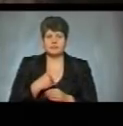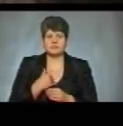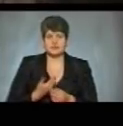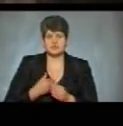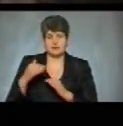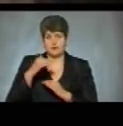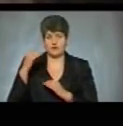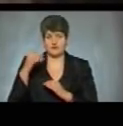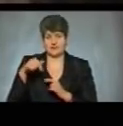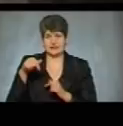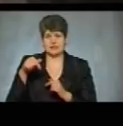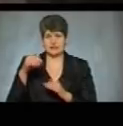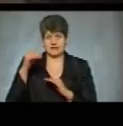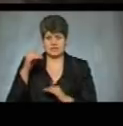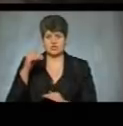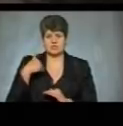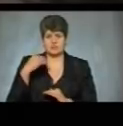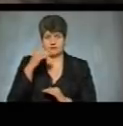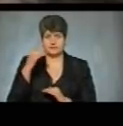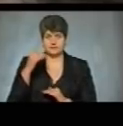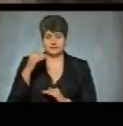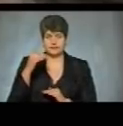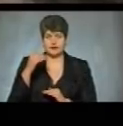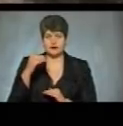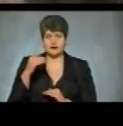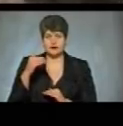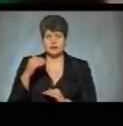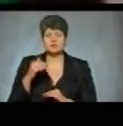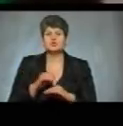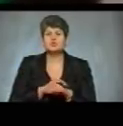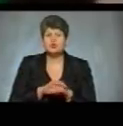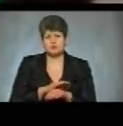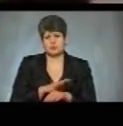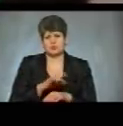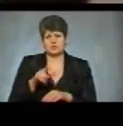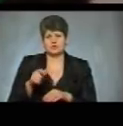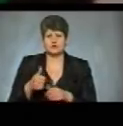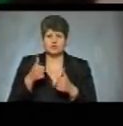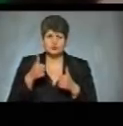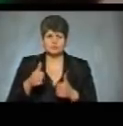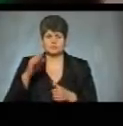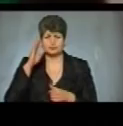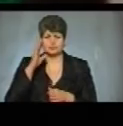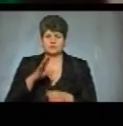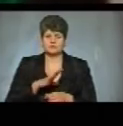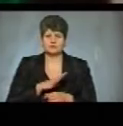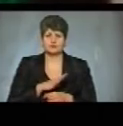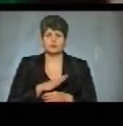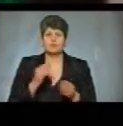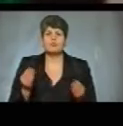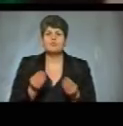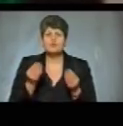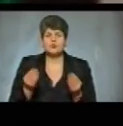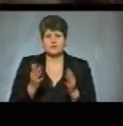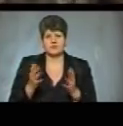живемо, знаєте, він нижче, а ми тут внизу. От. І добра була людина, такий добрий хлопчисько. Пухом йому земля, хай